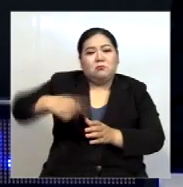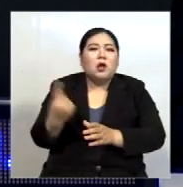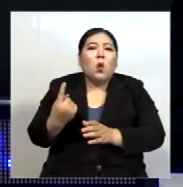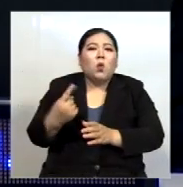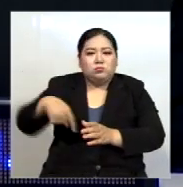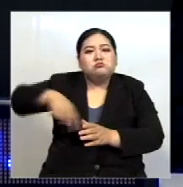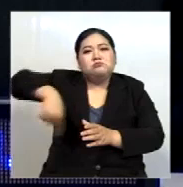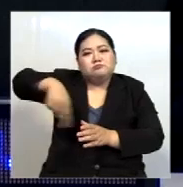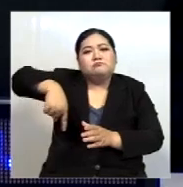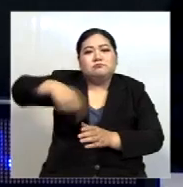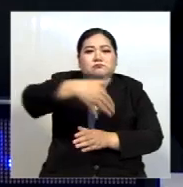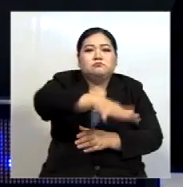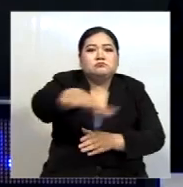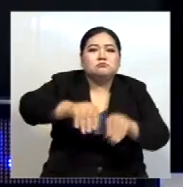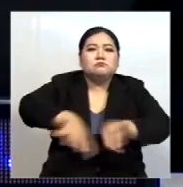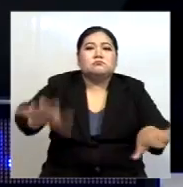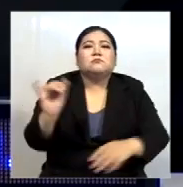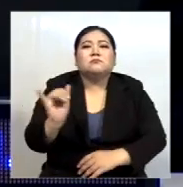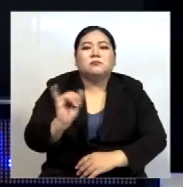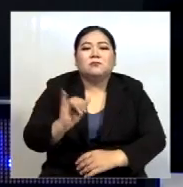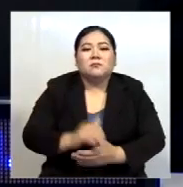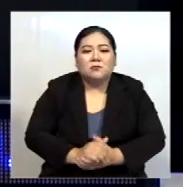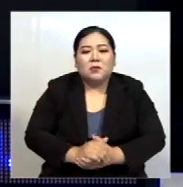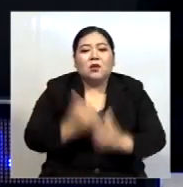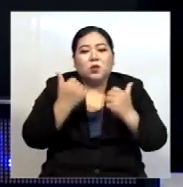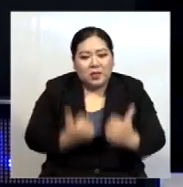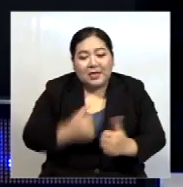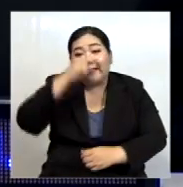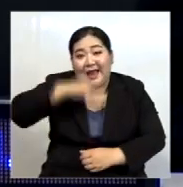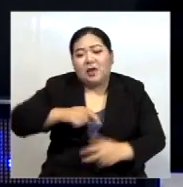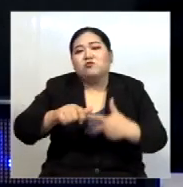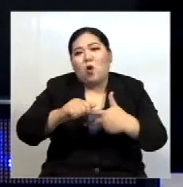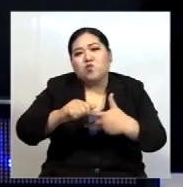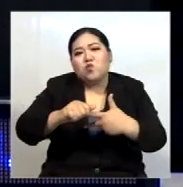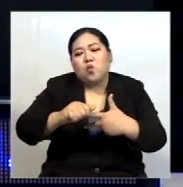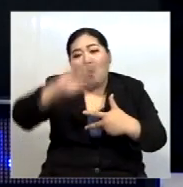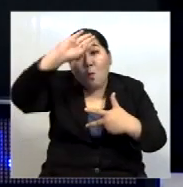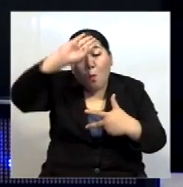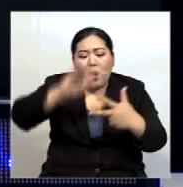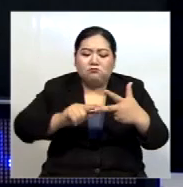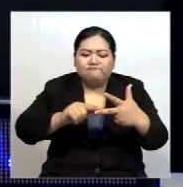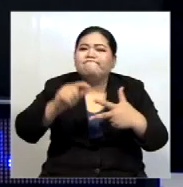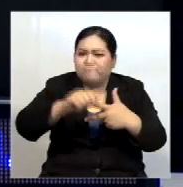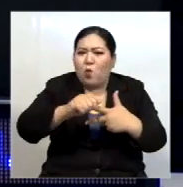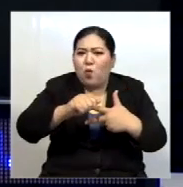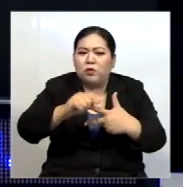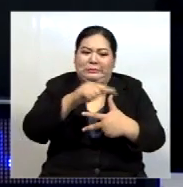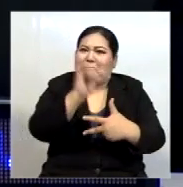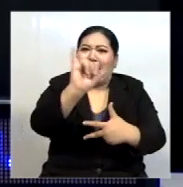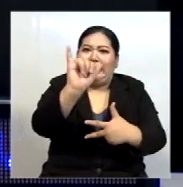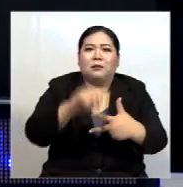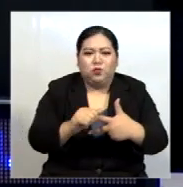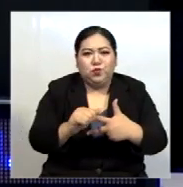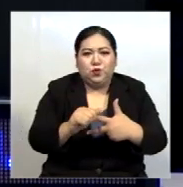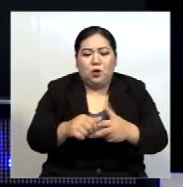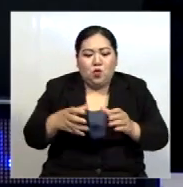กนะครับเรายังเป็นระยะ2นะครับเนื่องจากการติดครั้งนี้อยู่ติดต่อในก